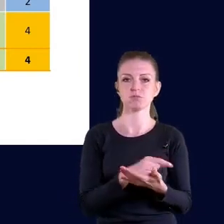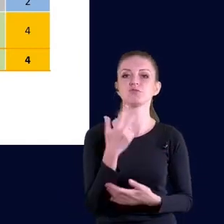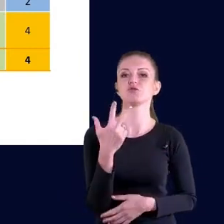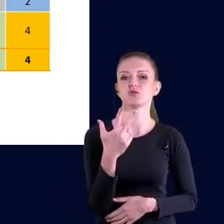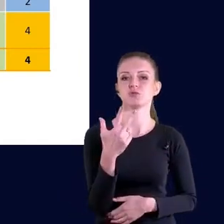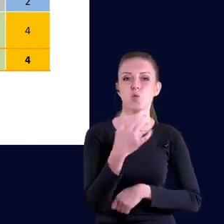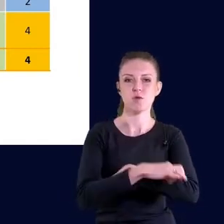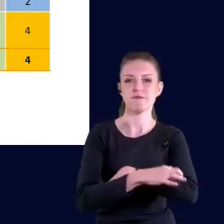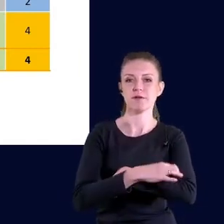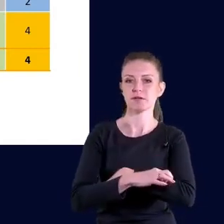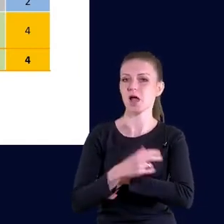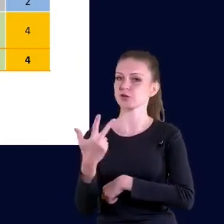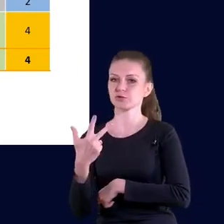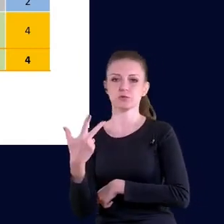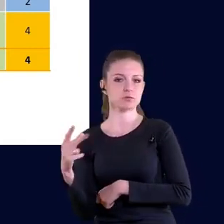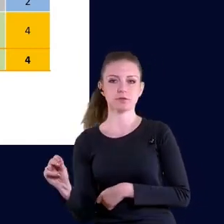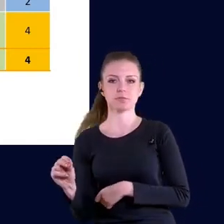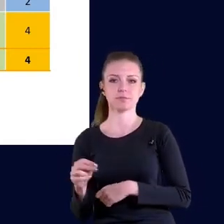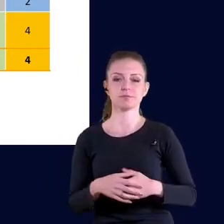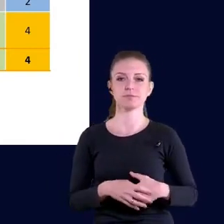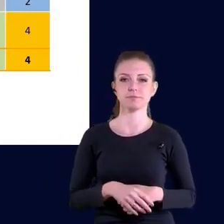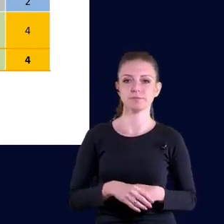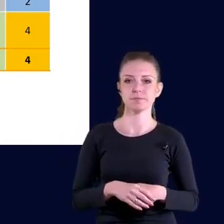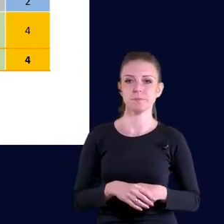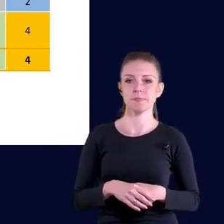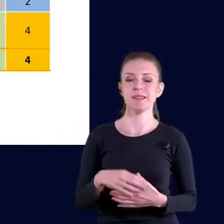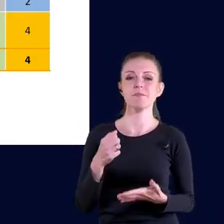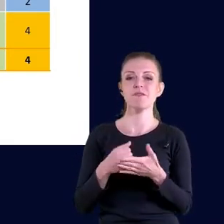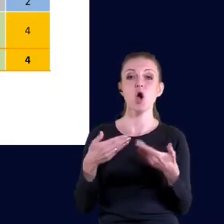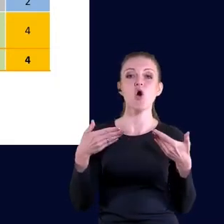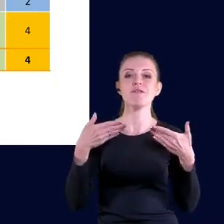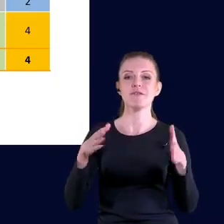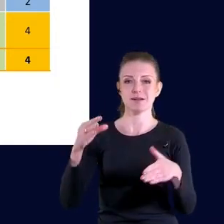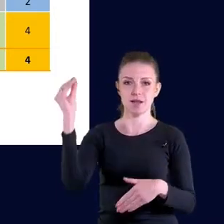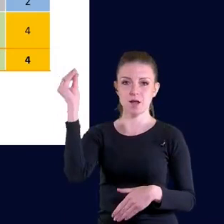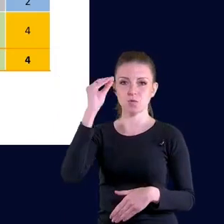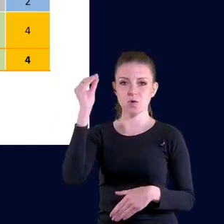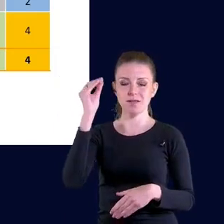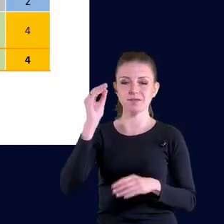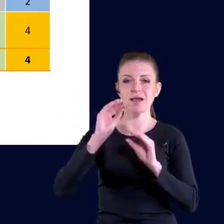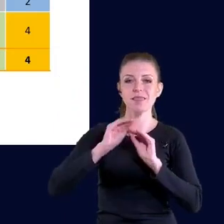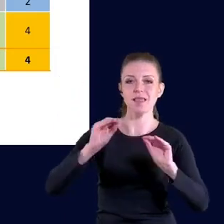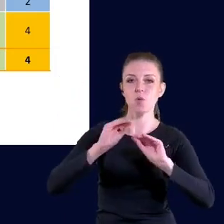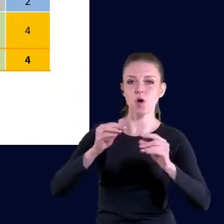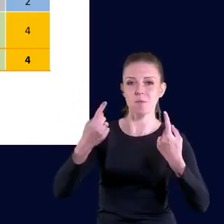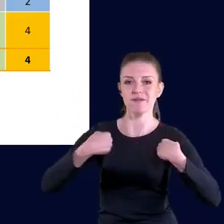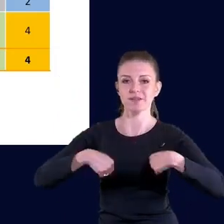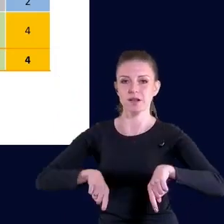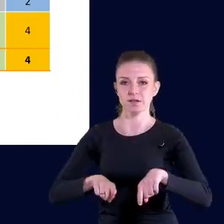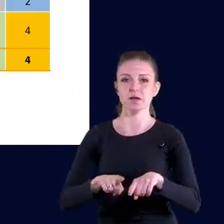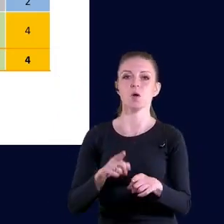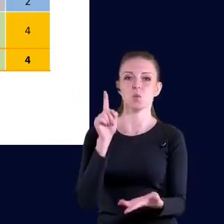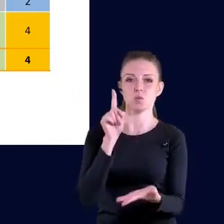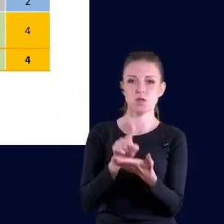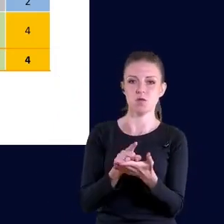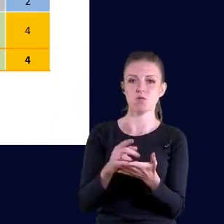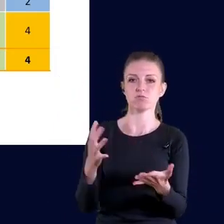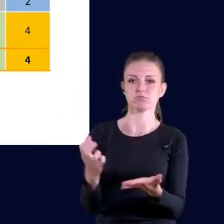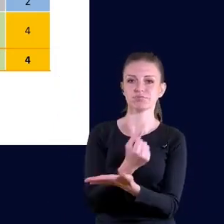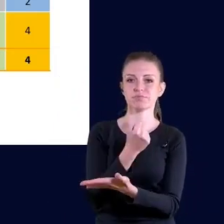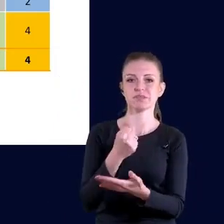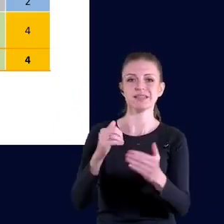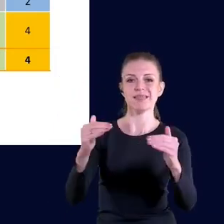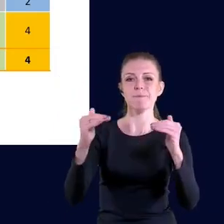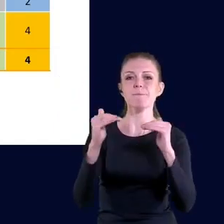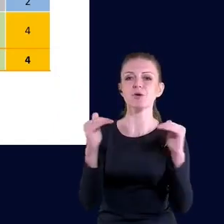Natomiast jeśli chodzi otwartą edukację nauka obywatelską tutaj znowu Osiągnęliśmy niższe